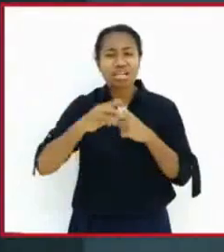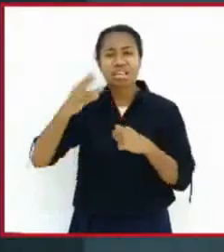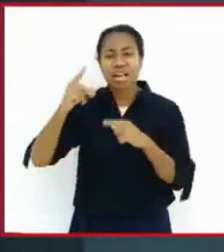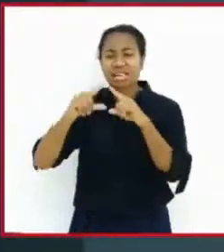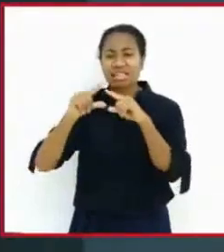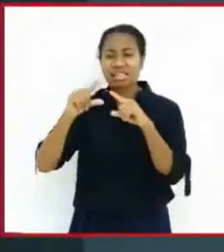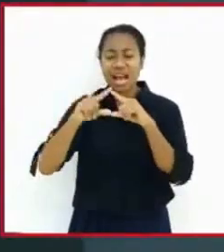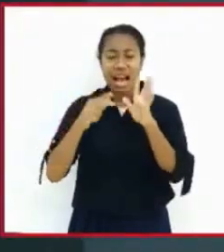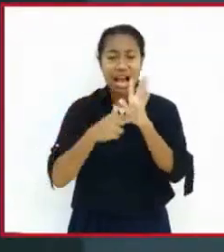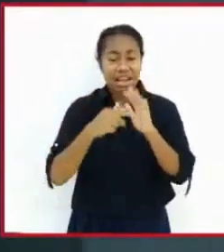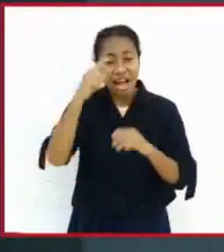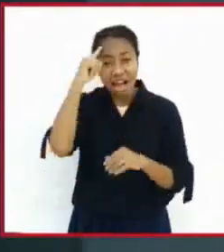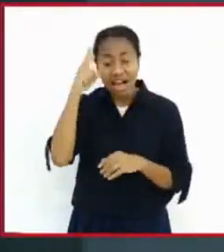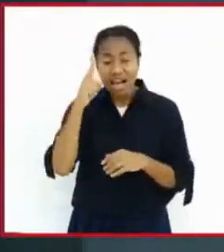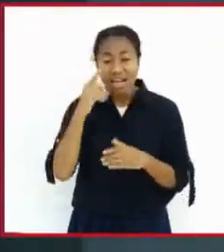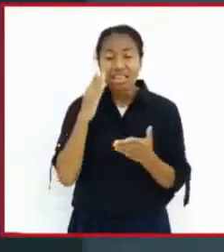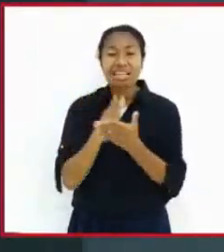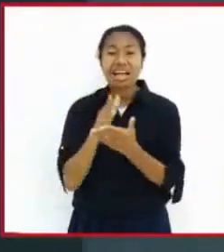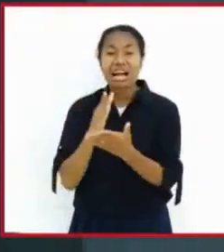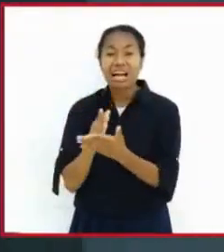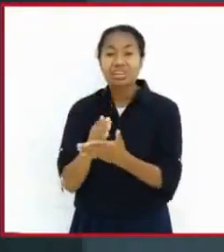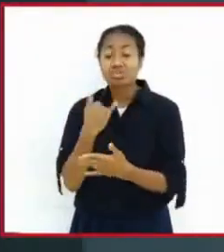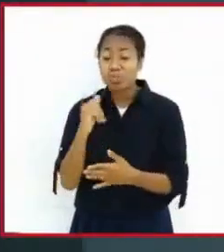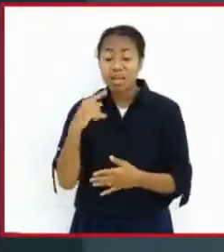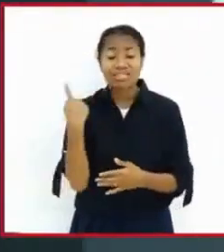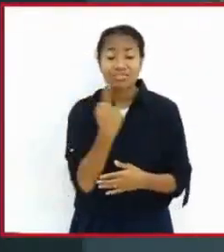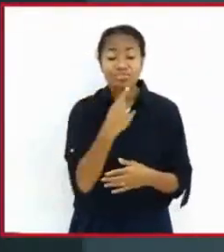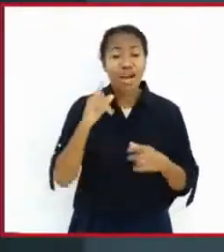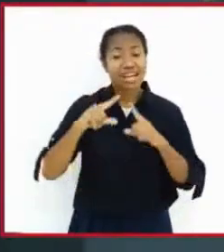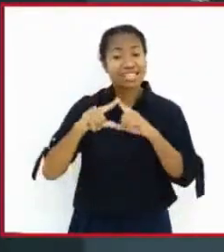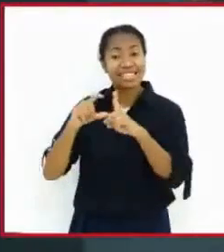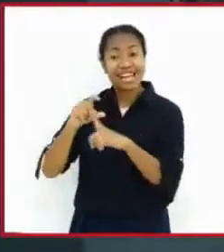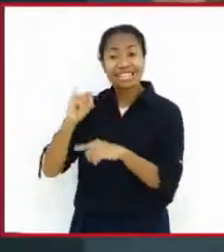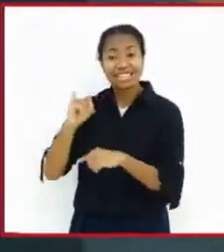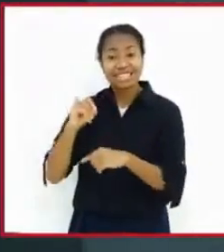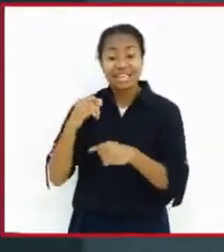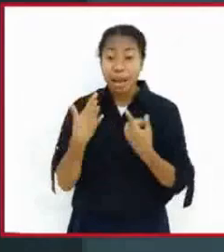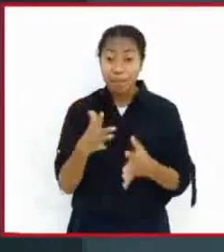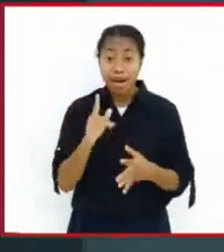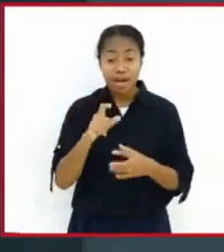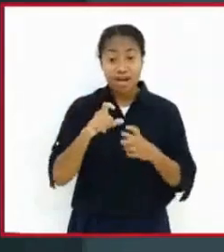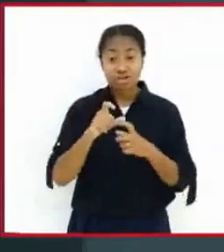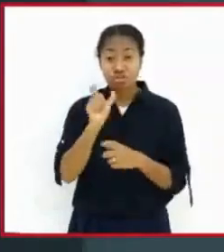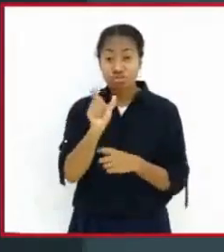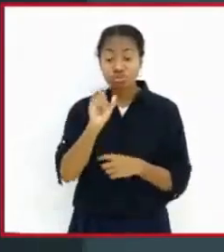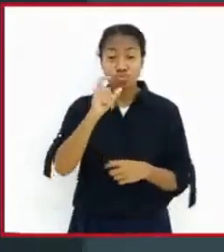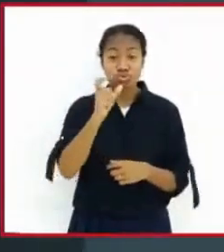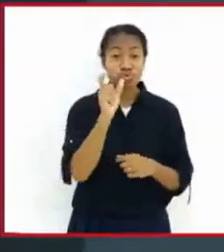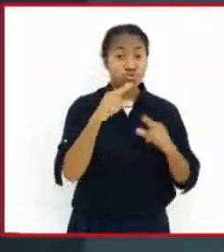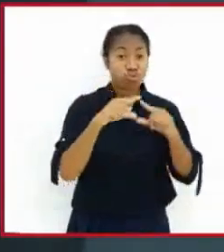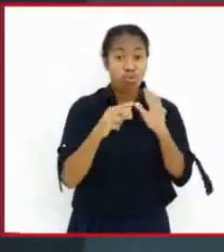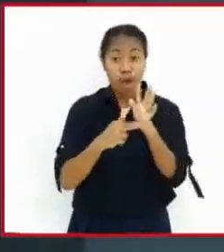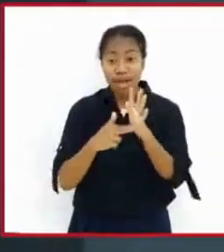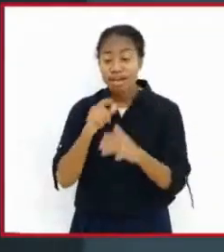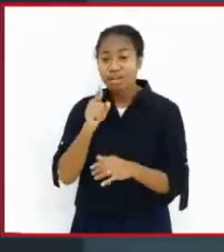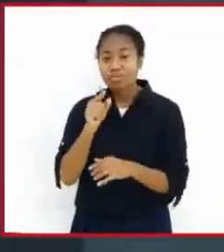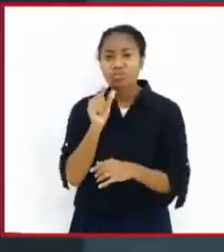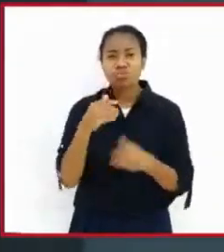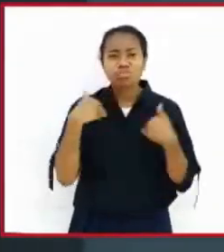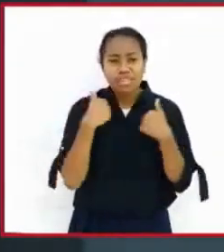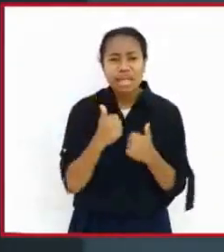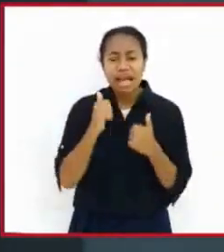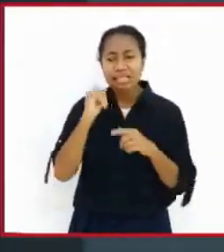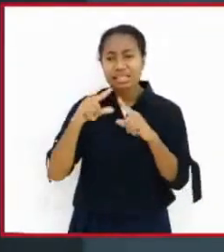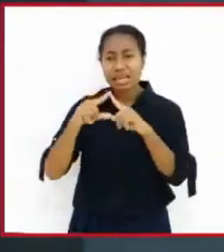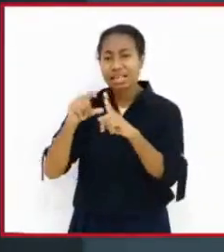ditegakkan supaya kehendak Allah maka shujuan dapat menjadi Teladan di dalam